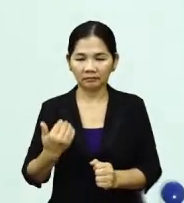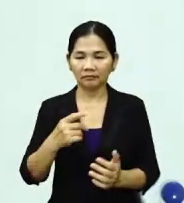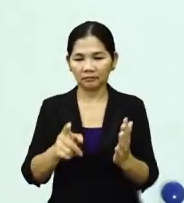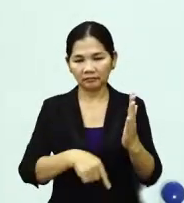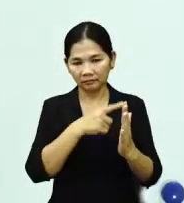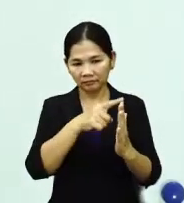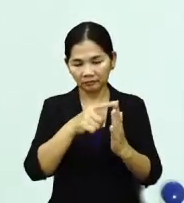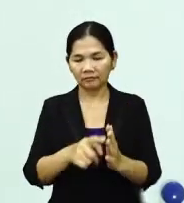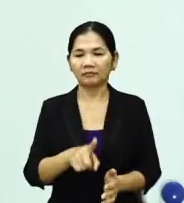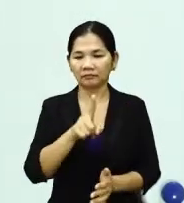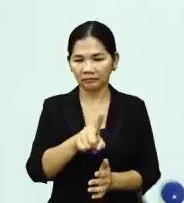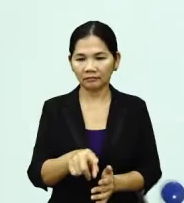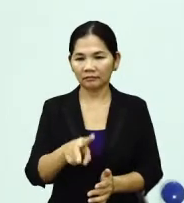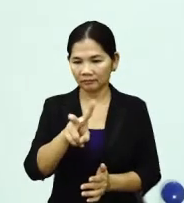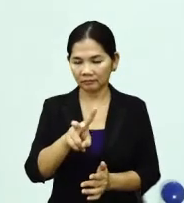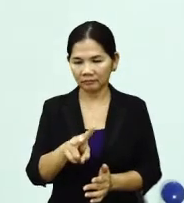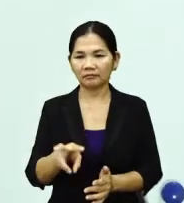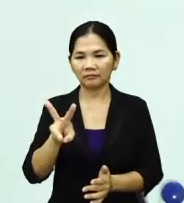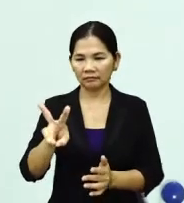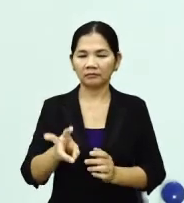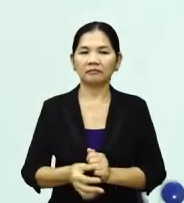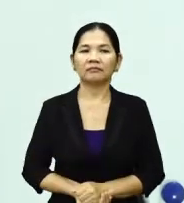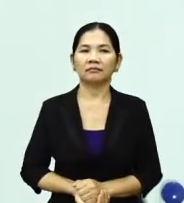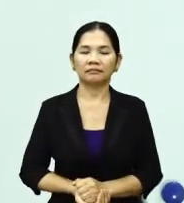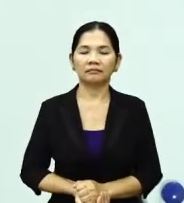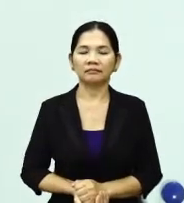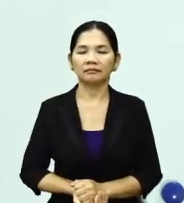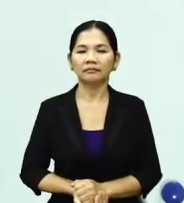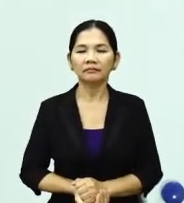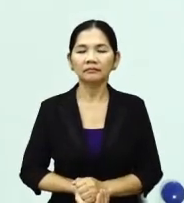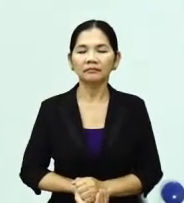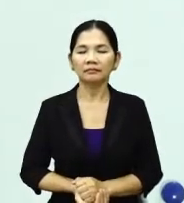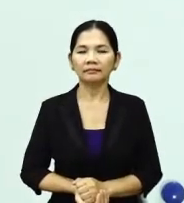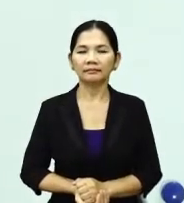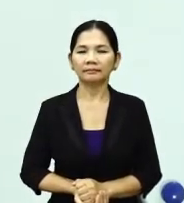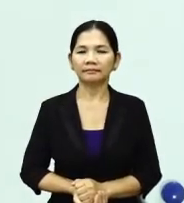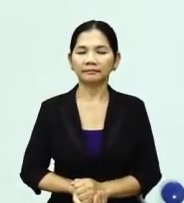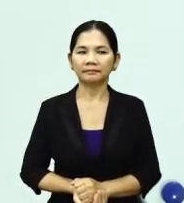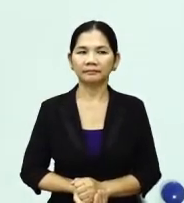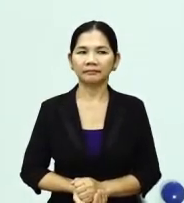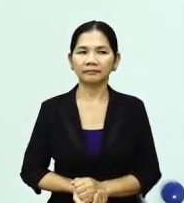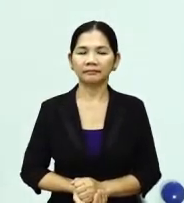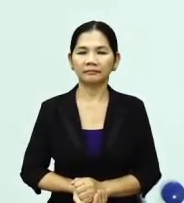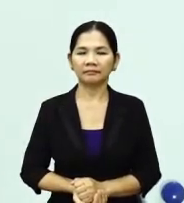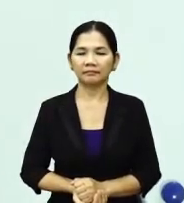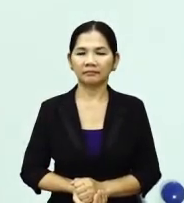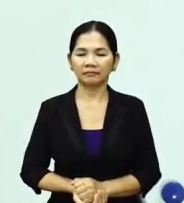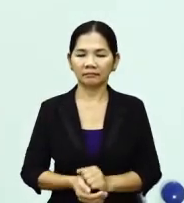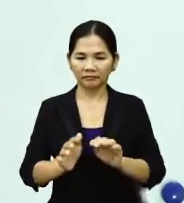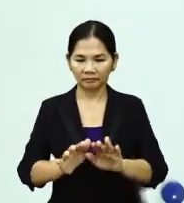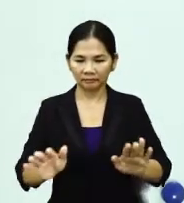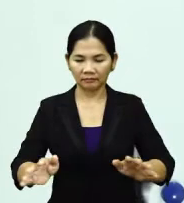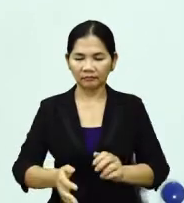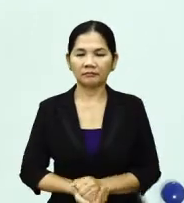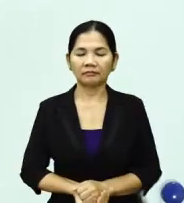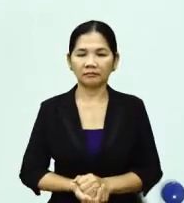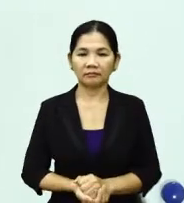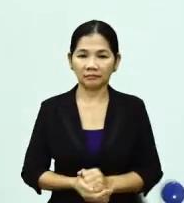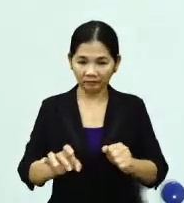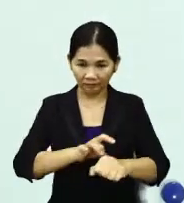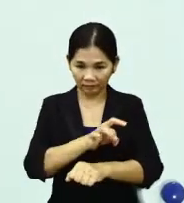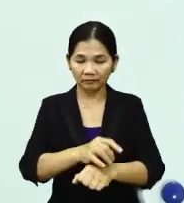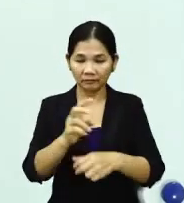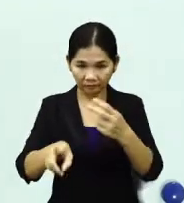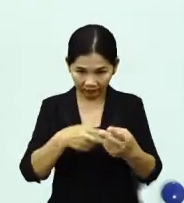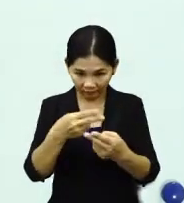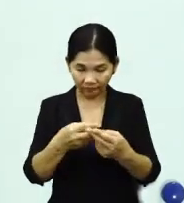ná mùi pí bầy chà nhìn chẳng con chà ọc bê nông ca chá